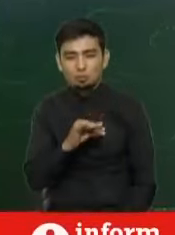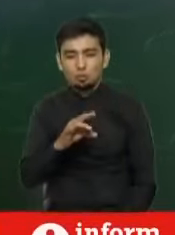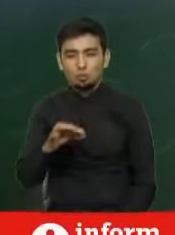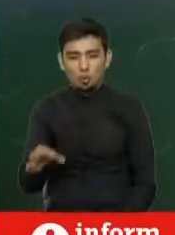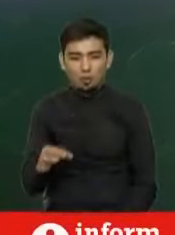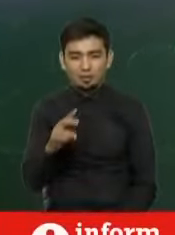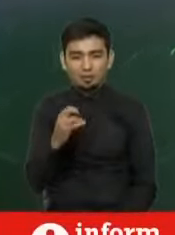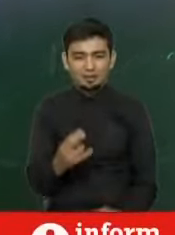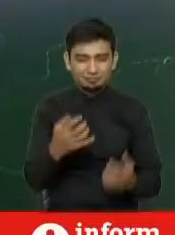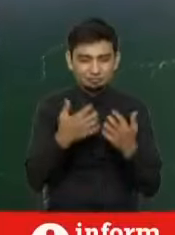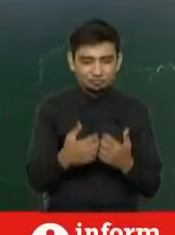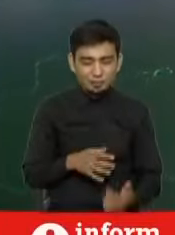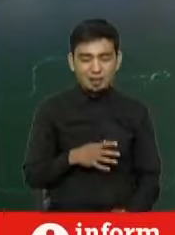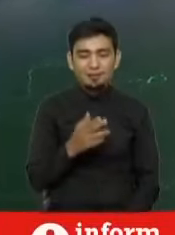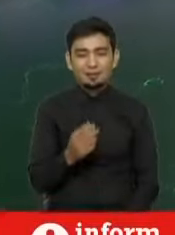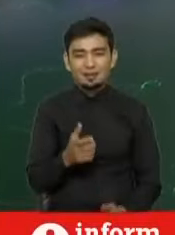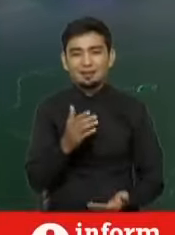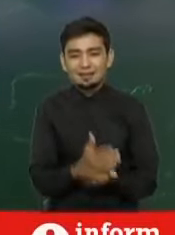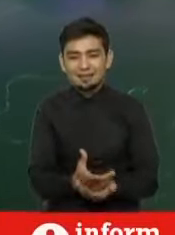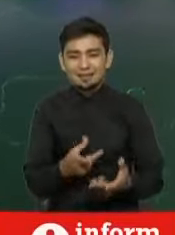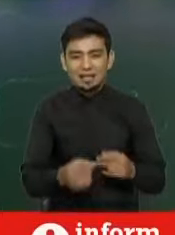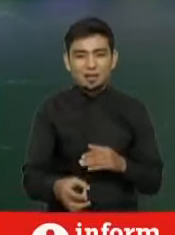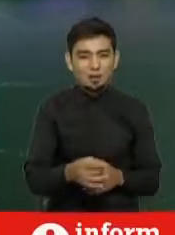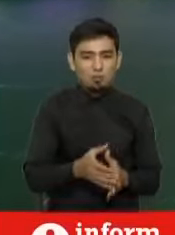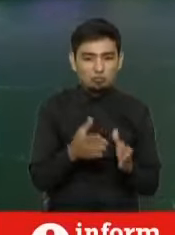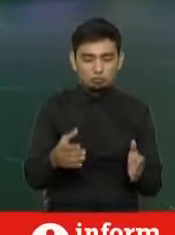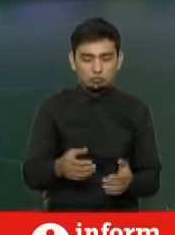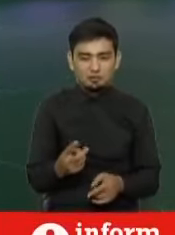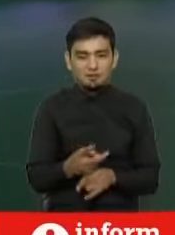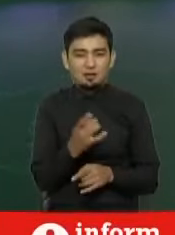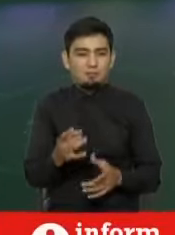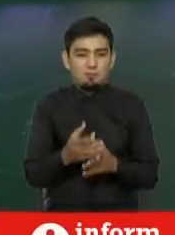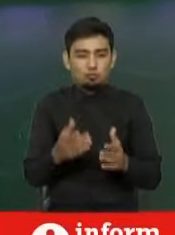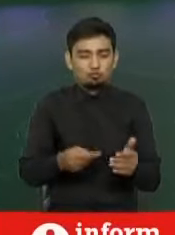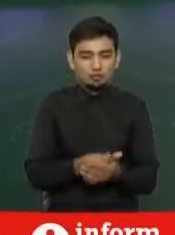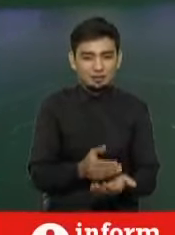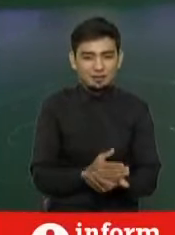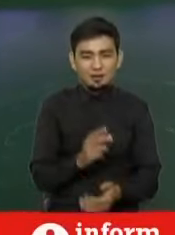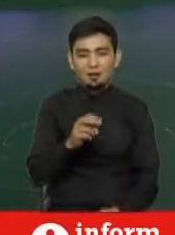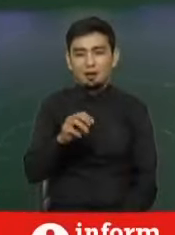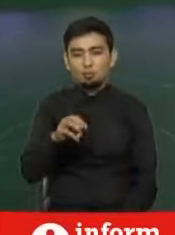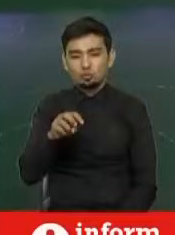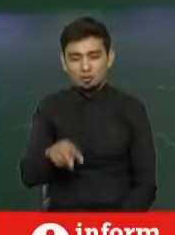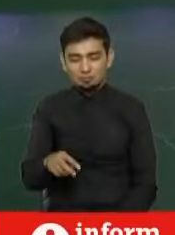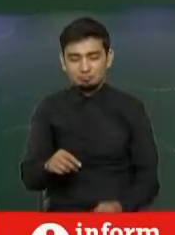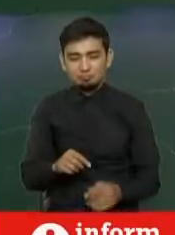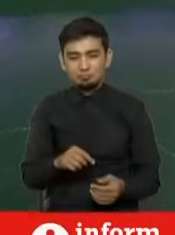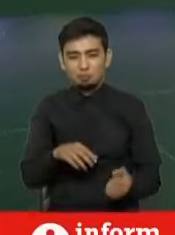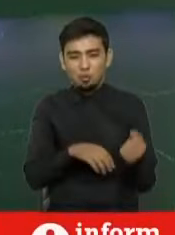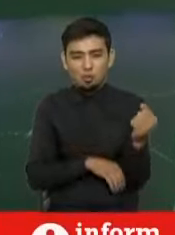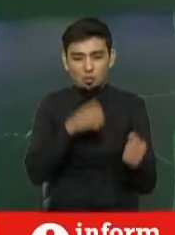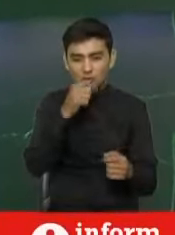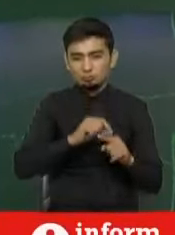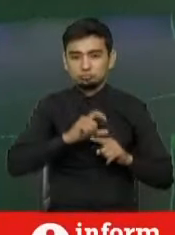национальной статистики. Правда, есть регионы, где тратят почти вдвое больше. Коммуналка значительно выросла за последний год, и